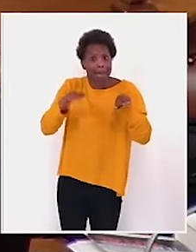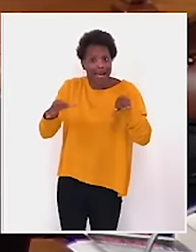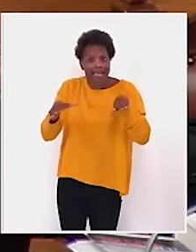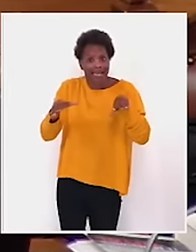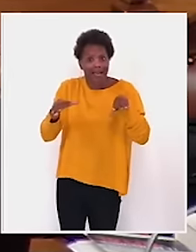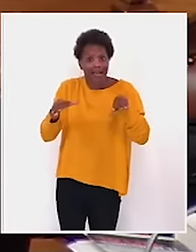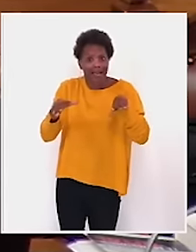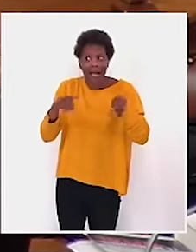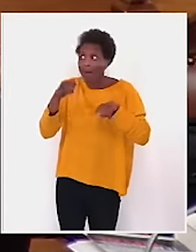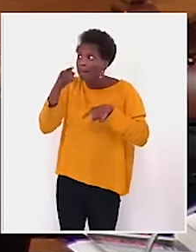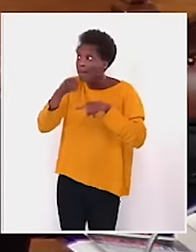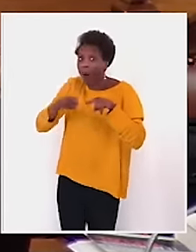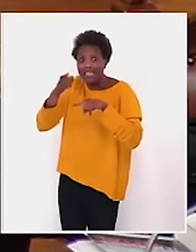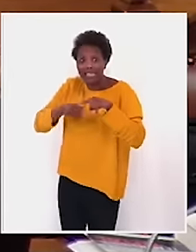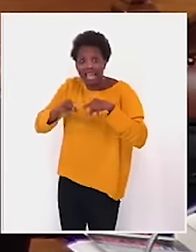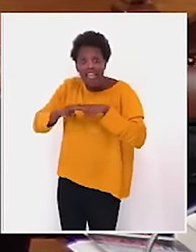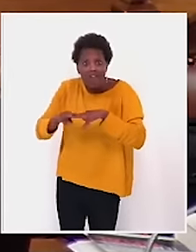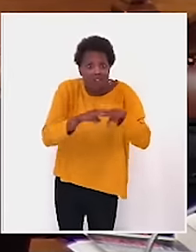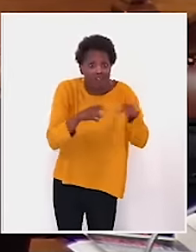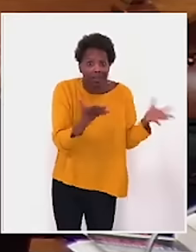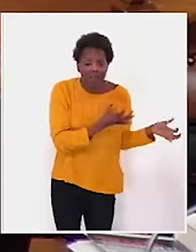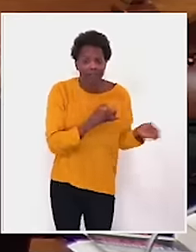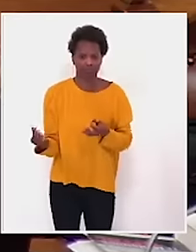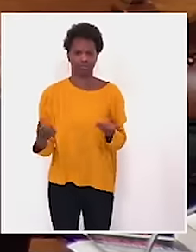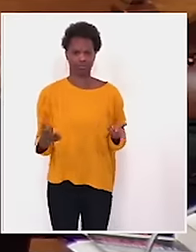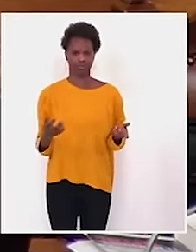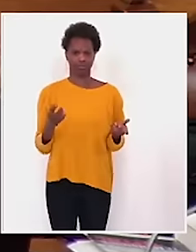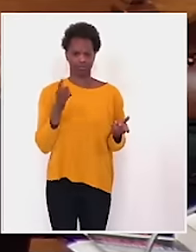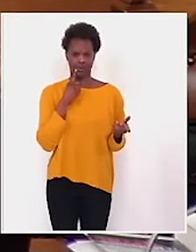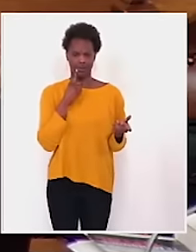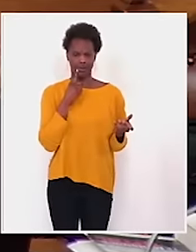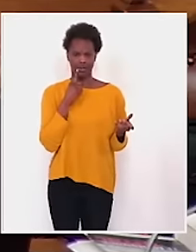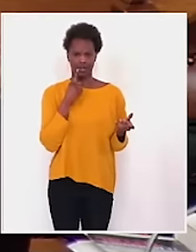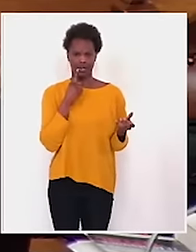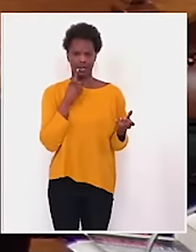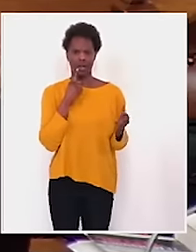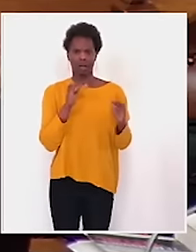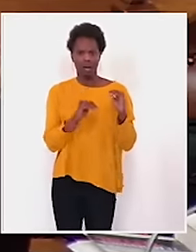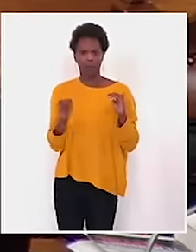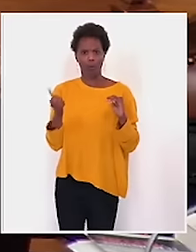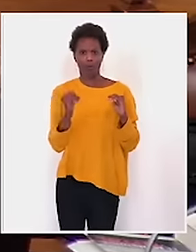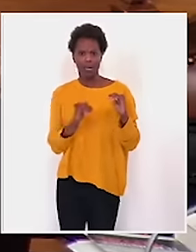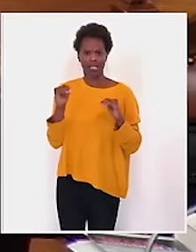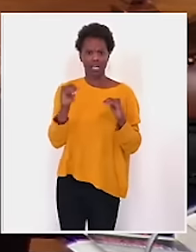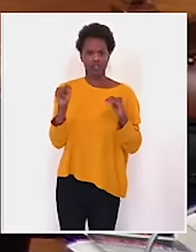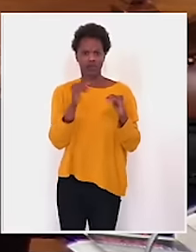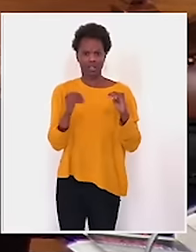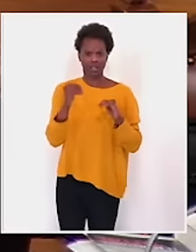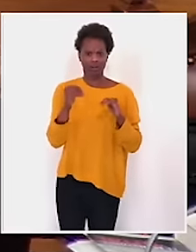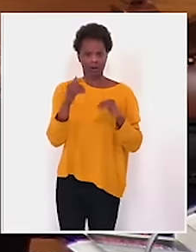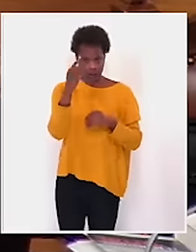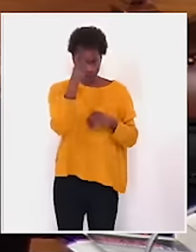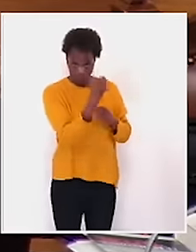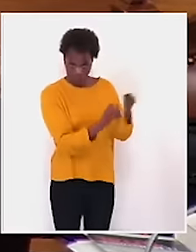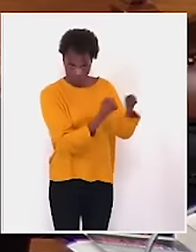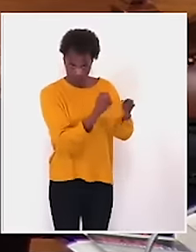C'est ce qu'ils ont constaté. Et donc, comment on utilise, on laisse les deux premiers étages à des voitures, et les deux autres étages, ils ont travaillé là-dessus,